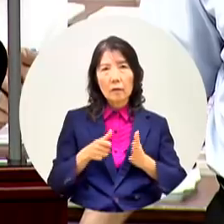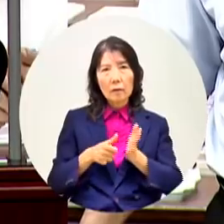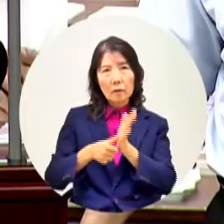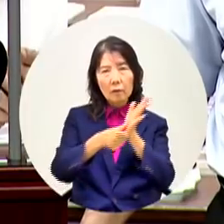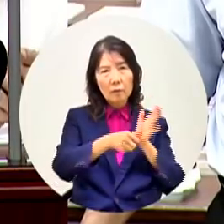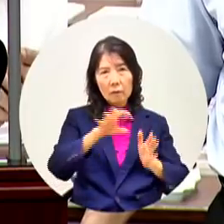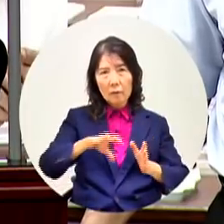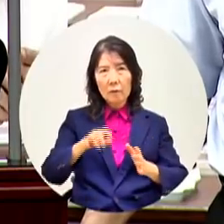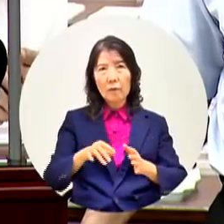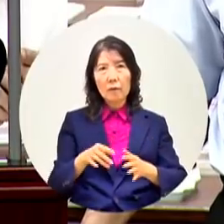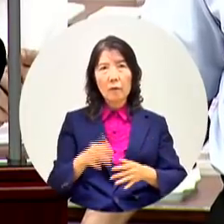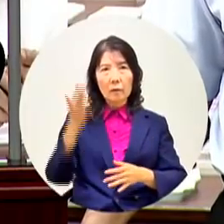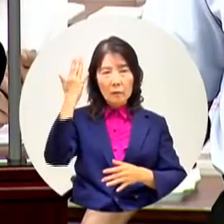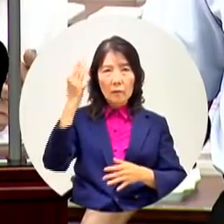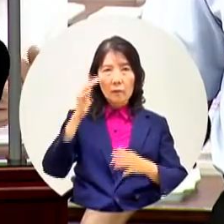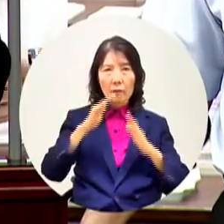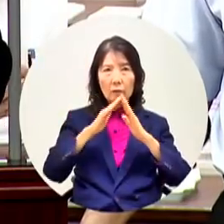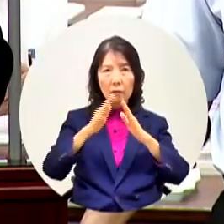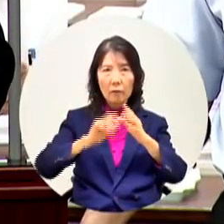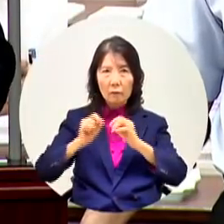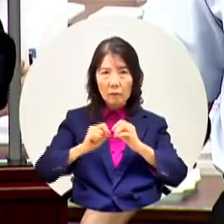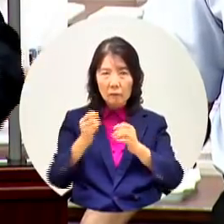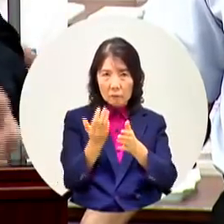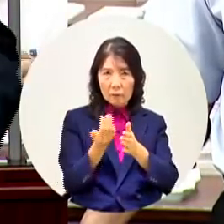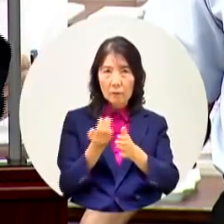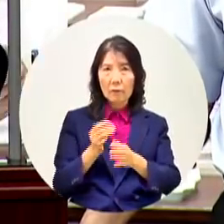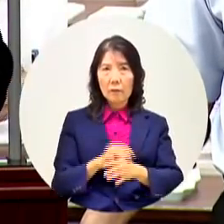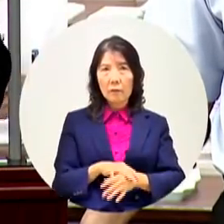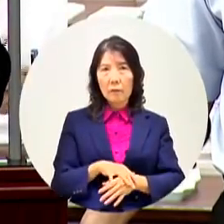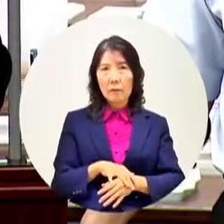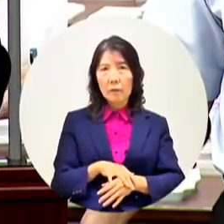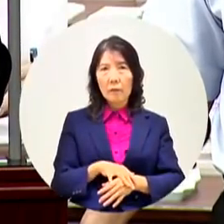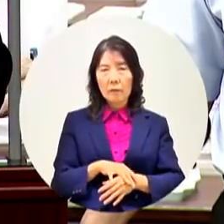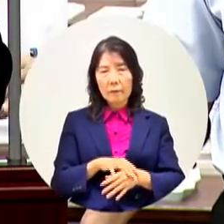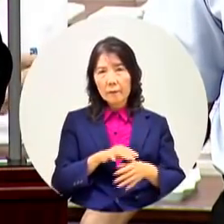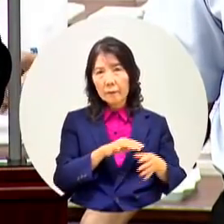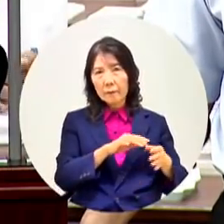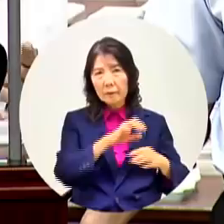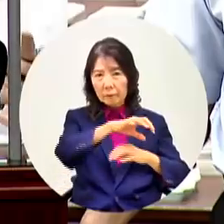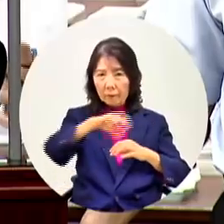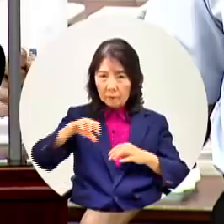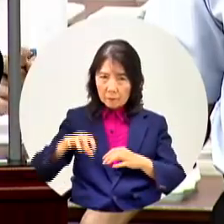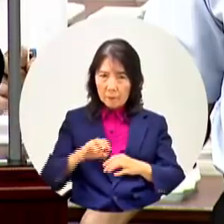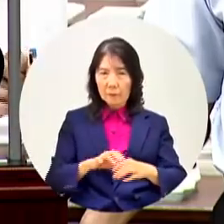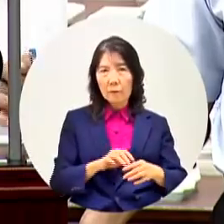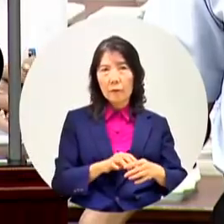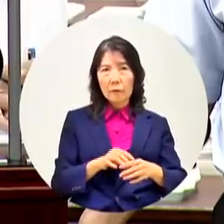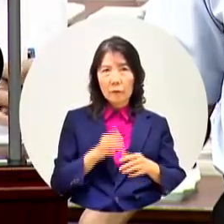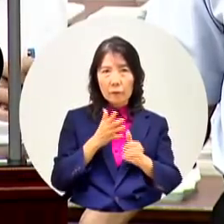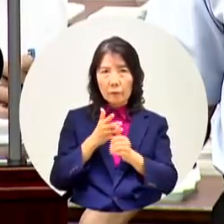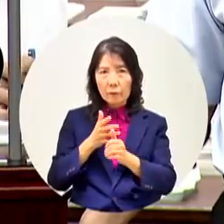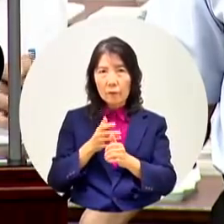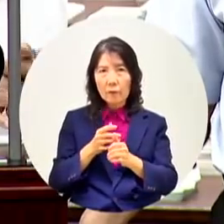过去在这个都市设计审议之前哈，这个整个造型啊哈，都有征询过这个办过公听会哈。